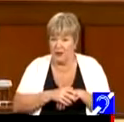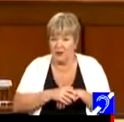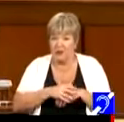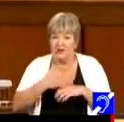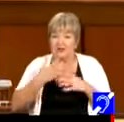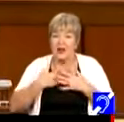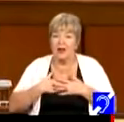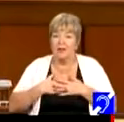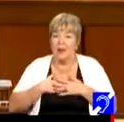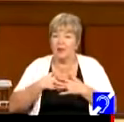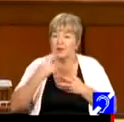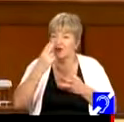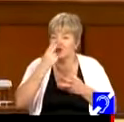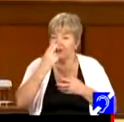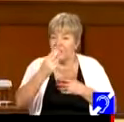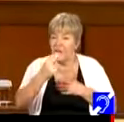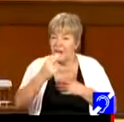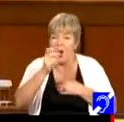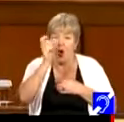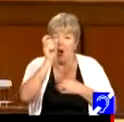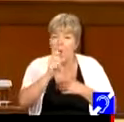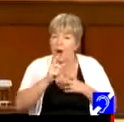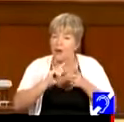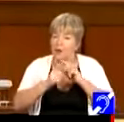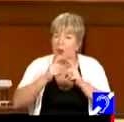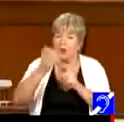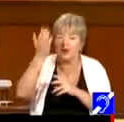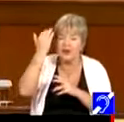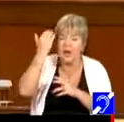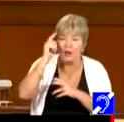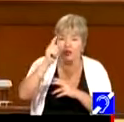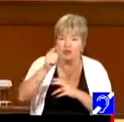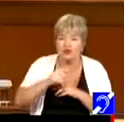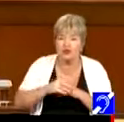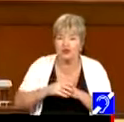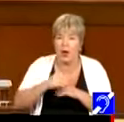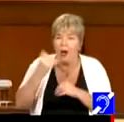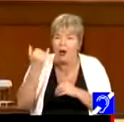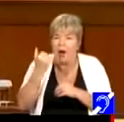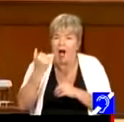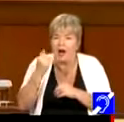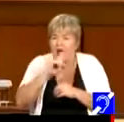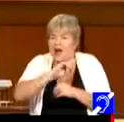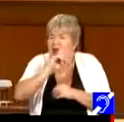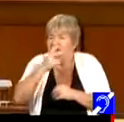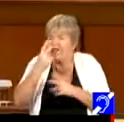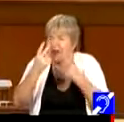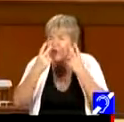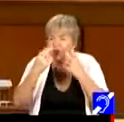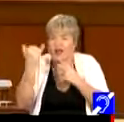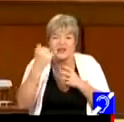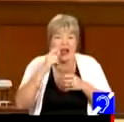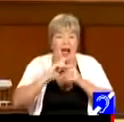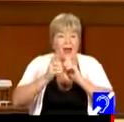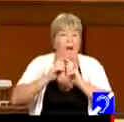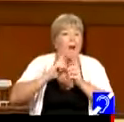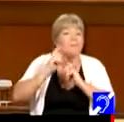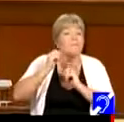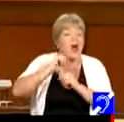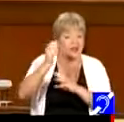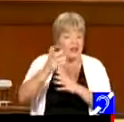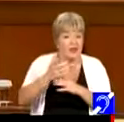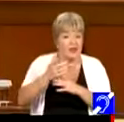Să admirăm pe oamenii politici de atunci, care, indiferent de doctrina lor, au